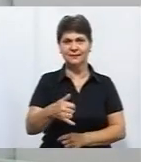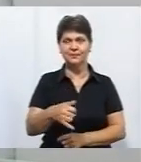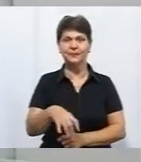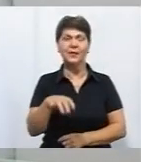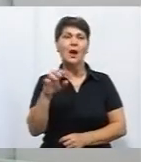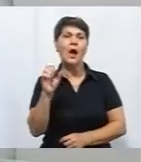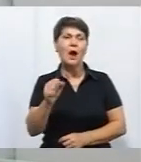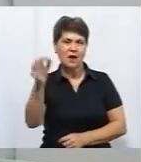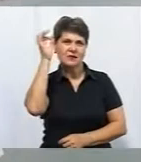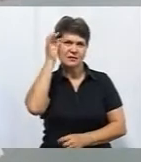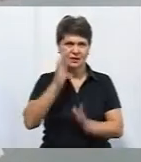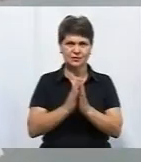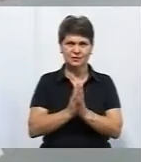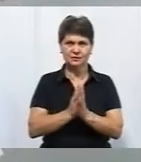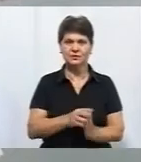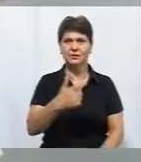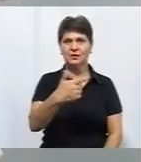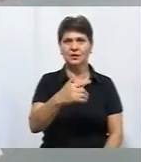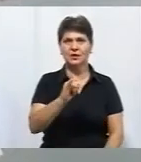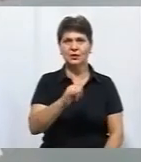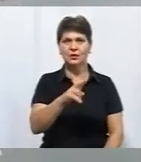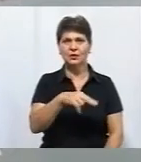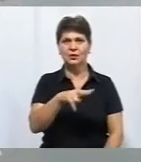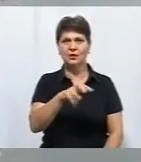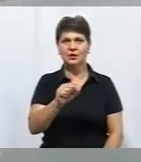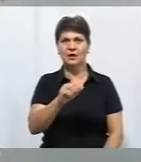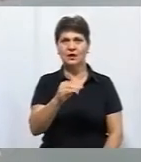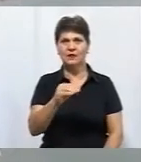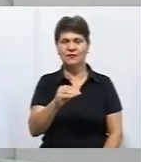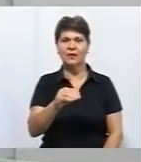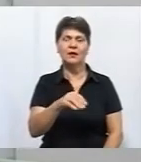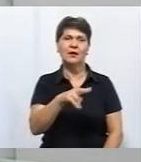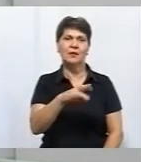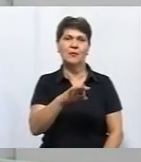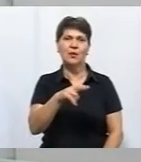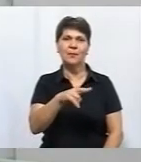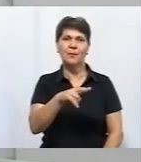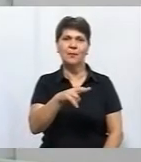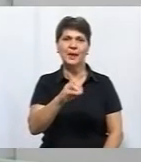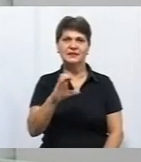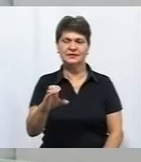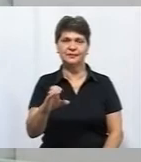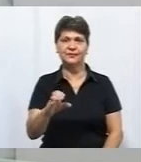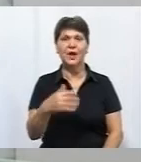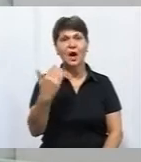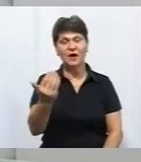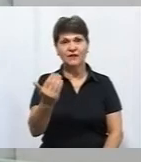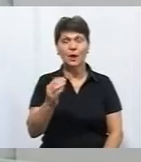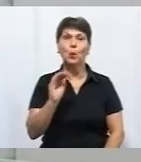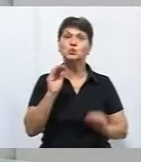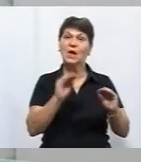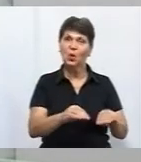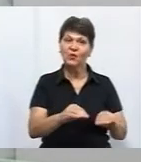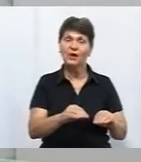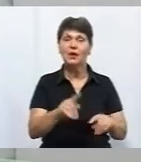інстаграм-сторінка? Ще раз нагадайте, будь ласка. Good Life for Pets. Після того, як ви їх встановили, чи перевіряли ви, чи